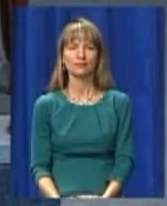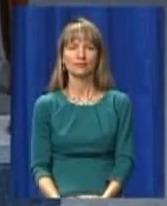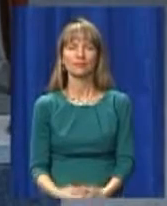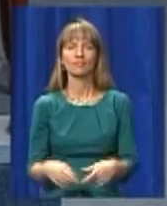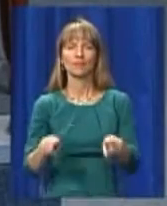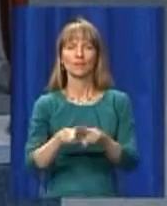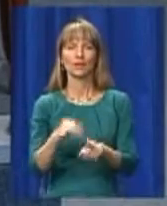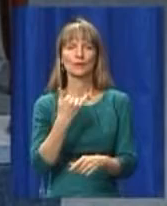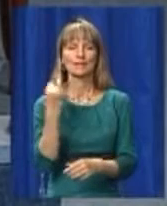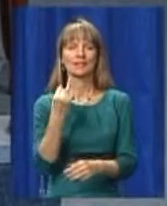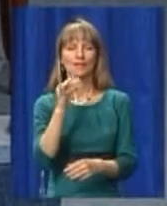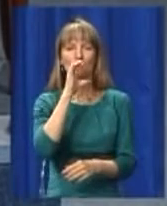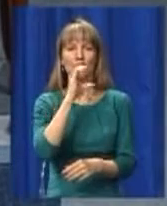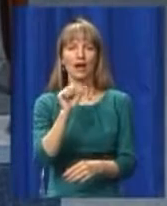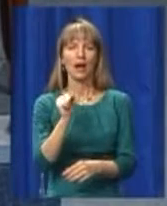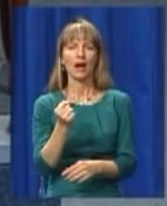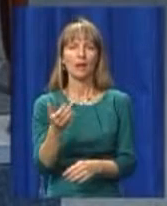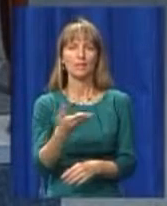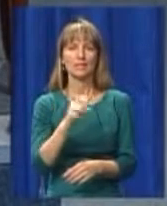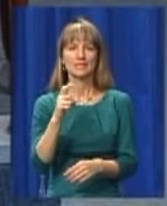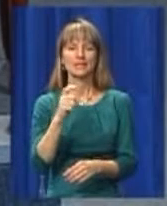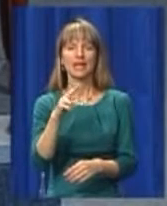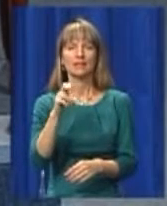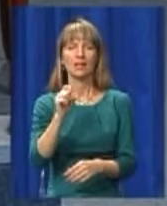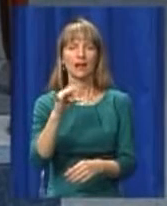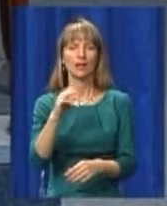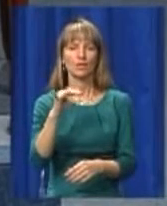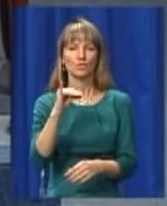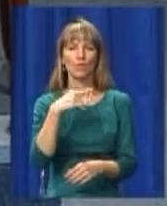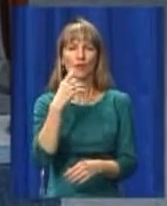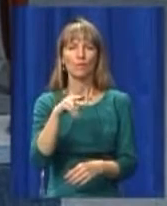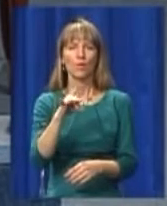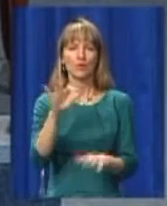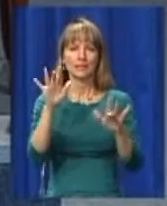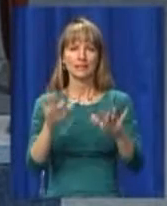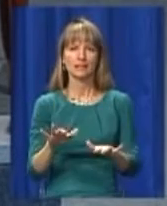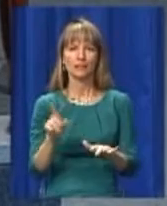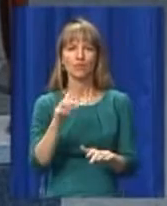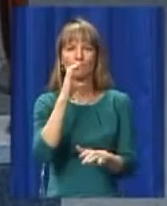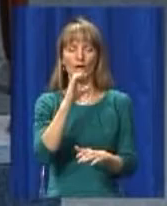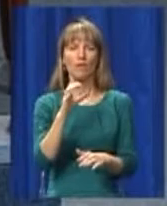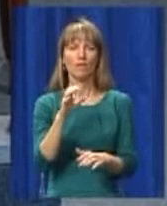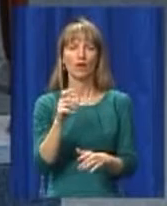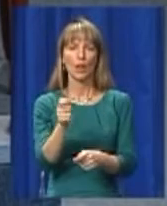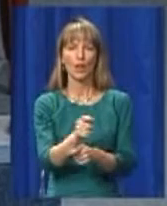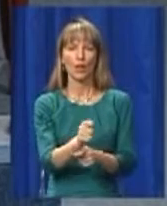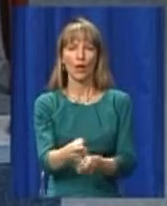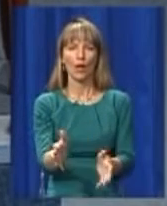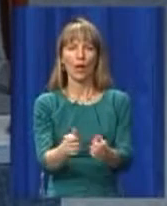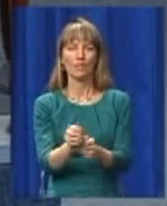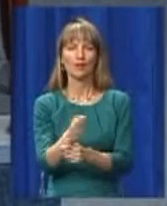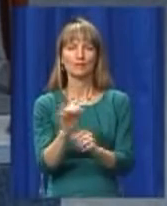Ось такі у нас цікаві вовки, а ми тут з Дариною говорили про сніг, власне. Що от вовк ловив рибу взимку, не боявся, хотів